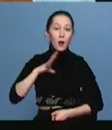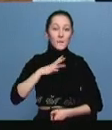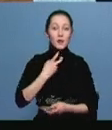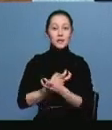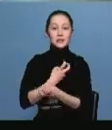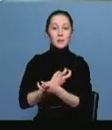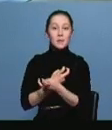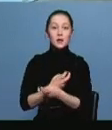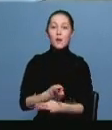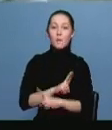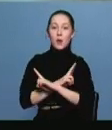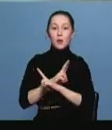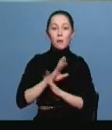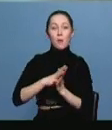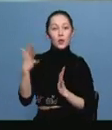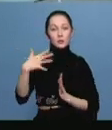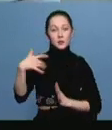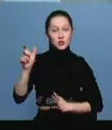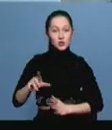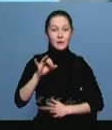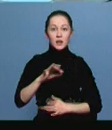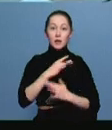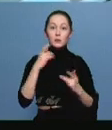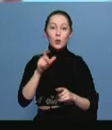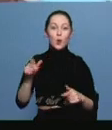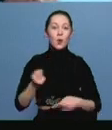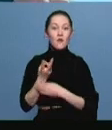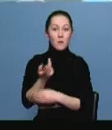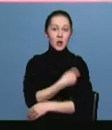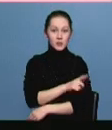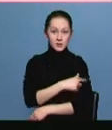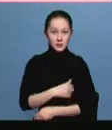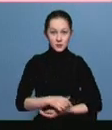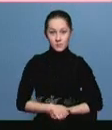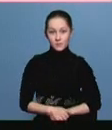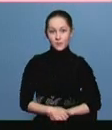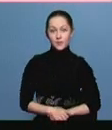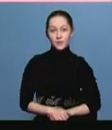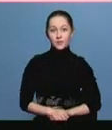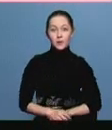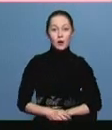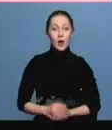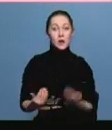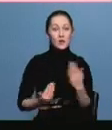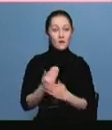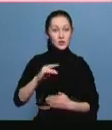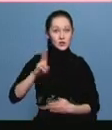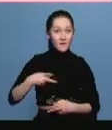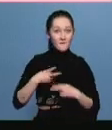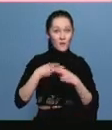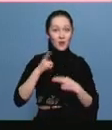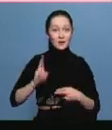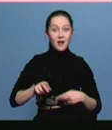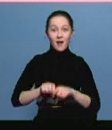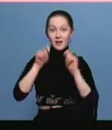спиртосодержащих настоек погибло свыше 50 человек, десятки оказались в больнице. Новый железнодорожный вокзал открылся